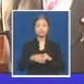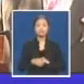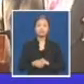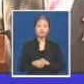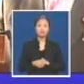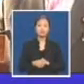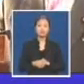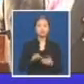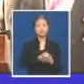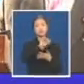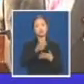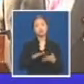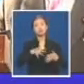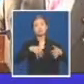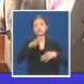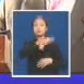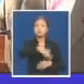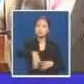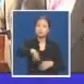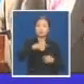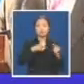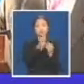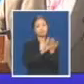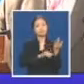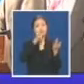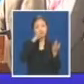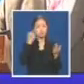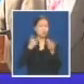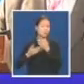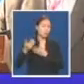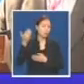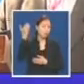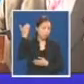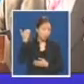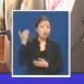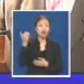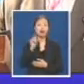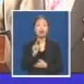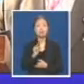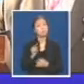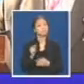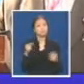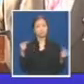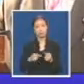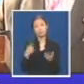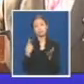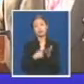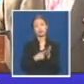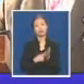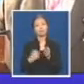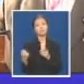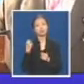พี่น้องประชาชนส่วนใหญ่ของประเทศในอดีตที่ผ่านมานั้นยังขาดเรื่องของหลักประกันความมั่นคงในห